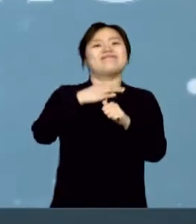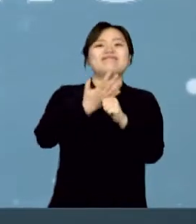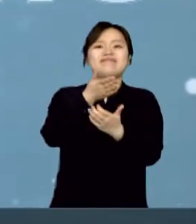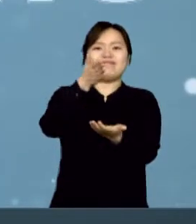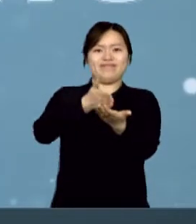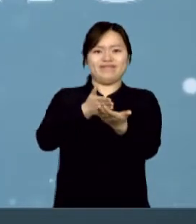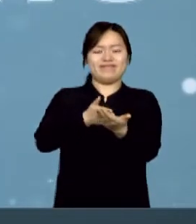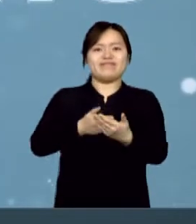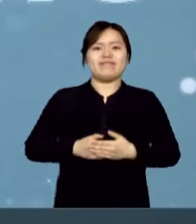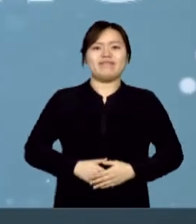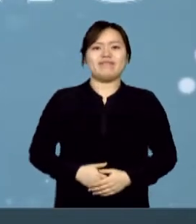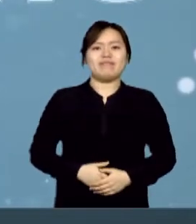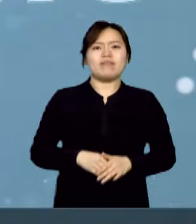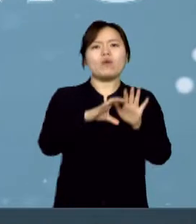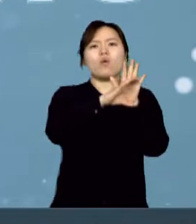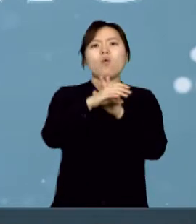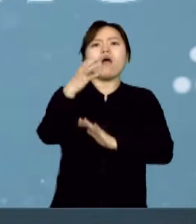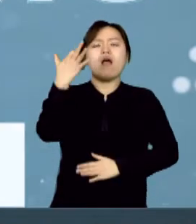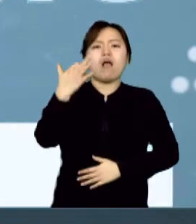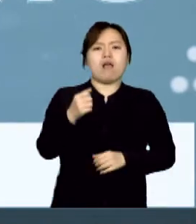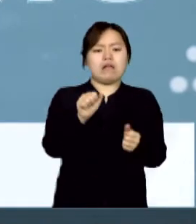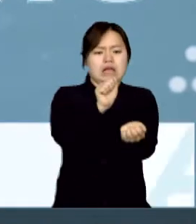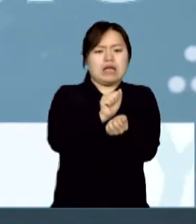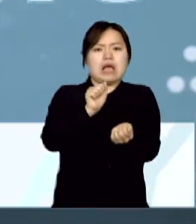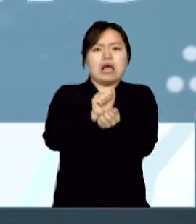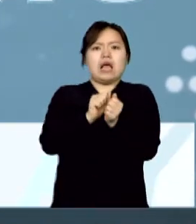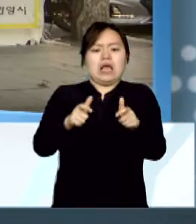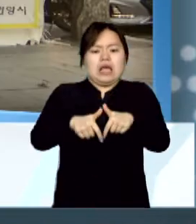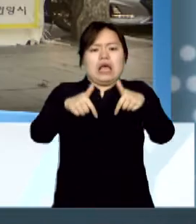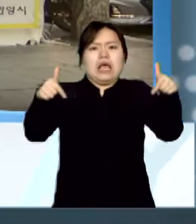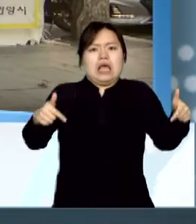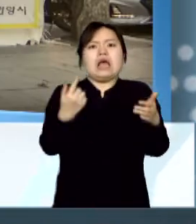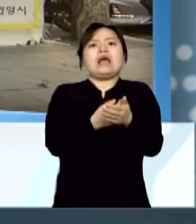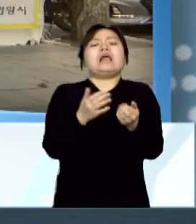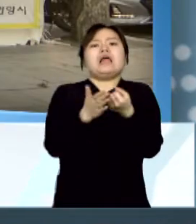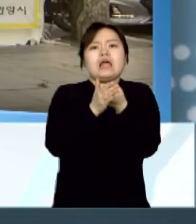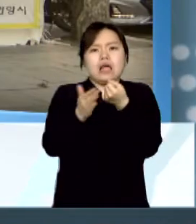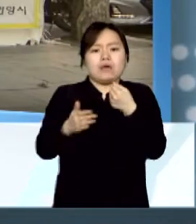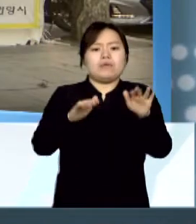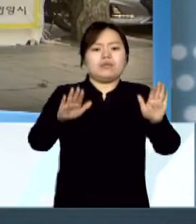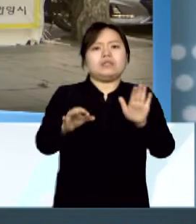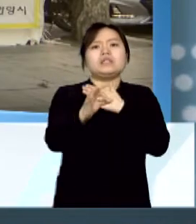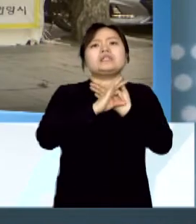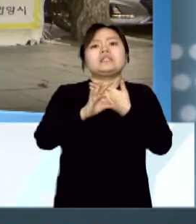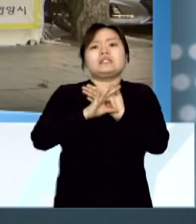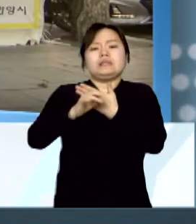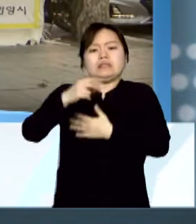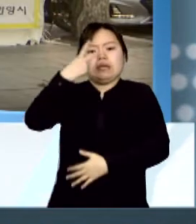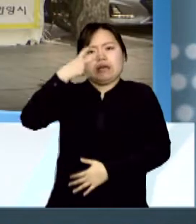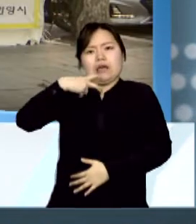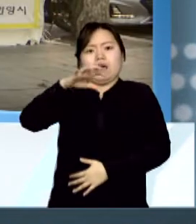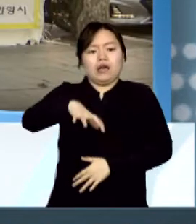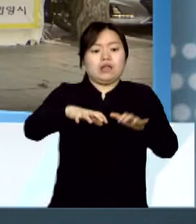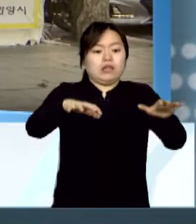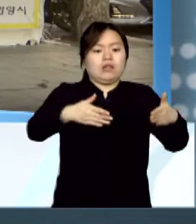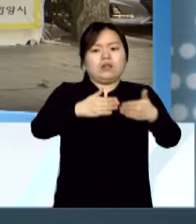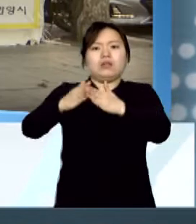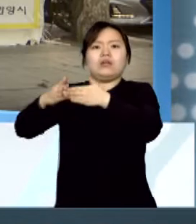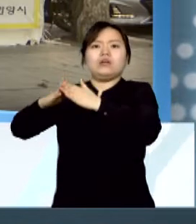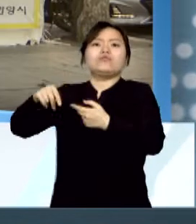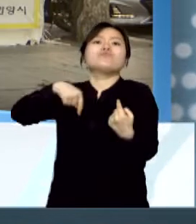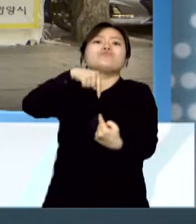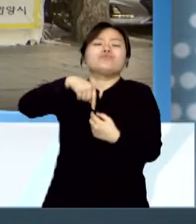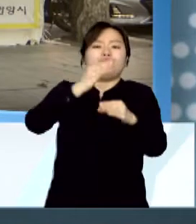여러분 안녕하십니까? 안양뉴스입니다. 코로나19 감염 확산에 따라 안양시는 도내 최초로 임시선별진료소를 추가